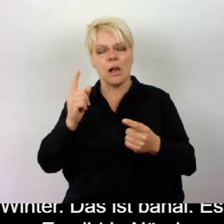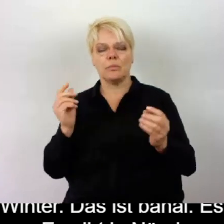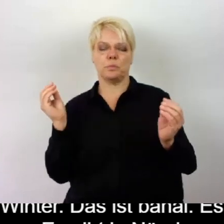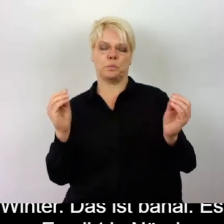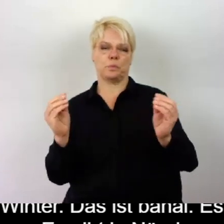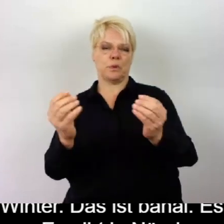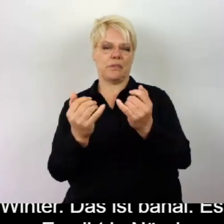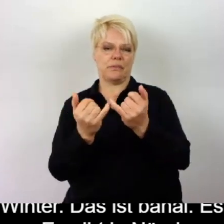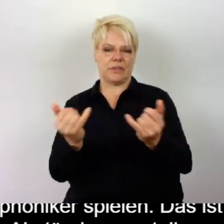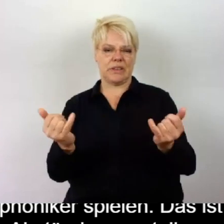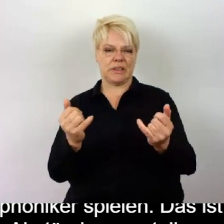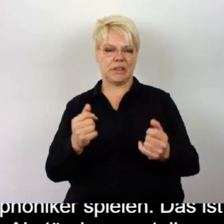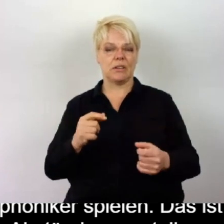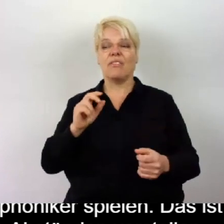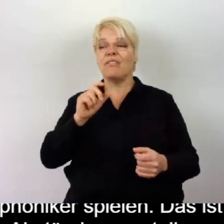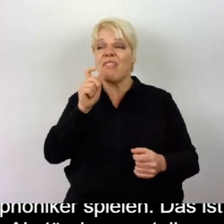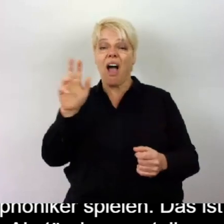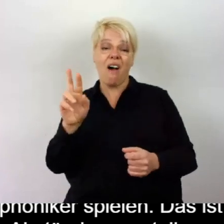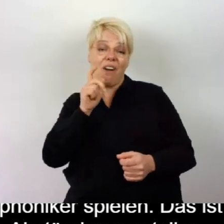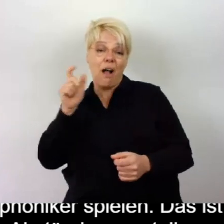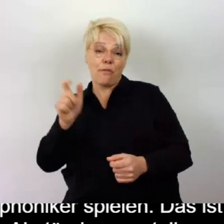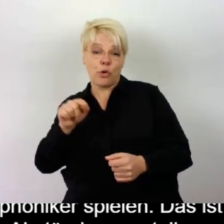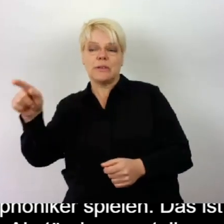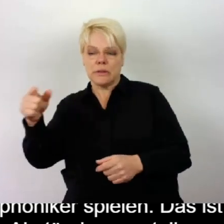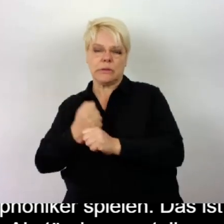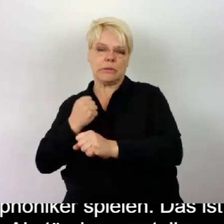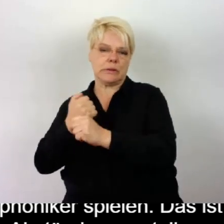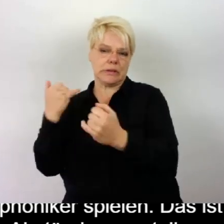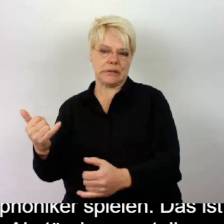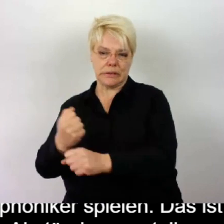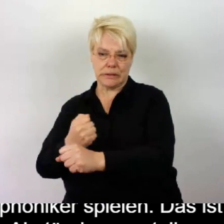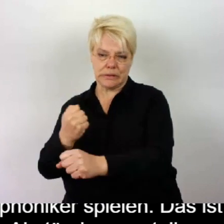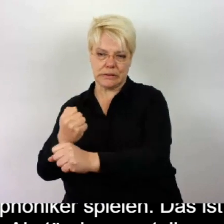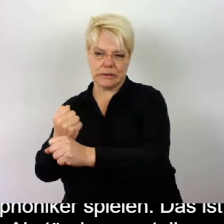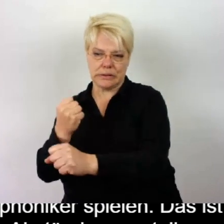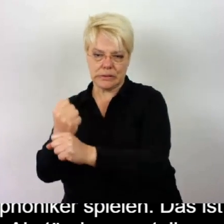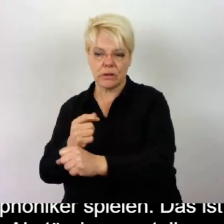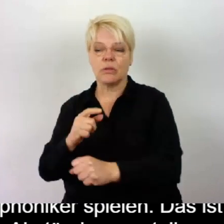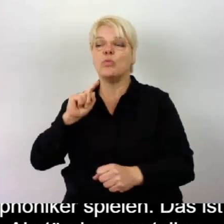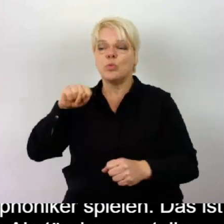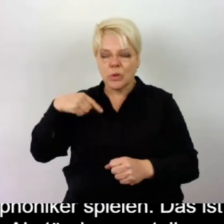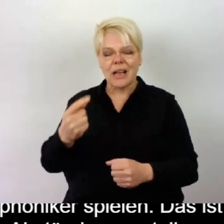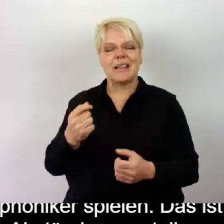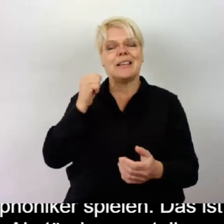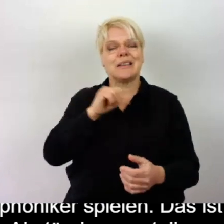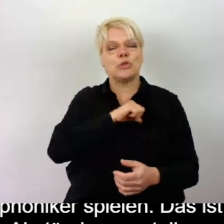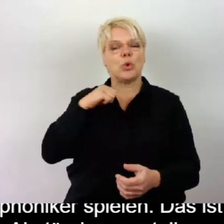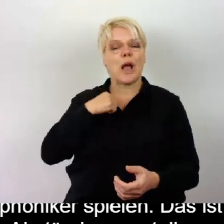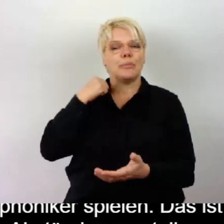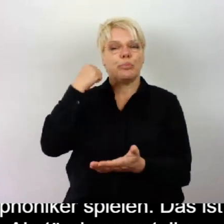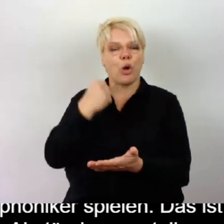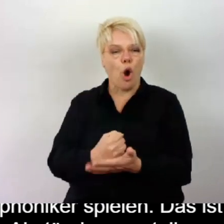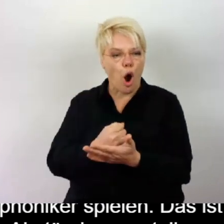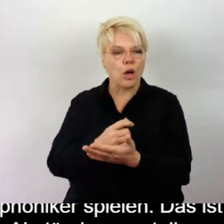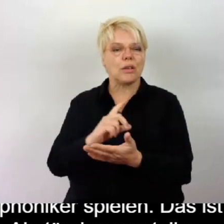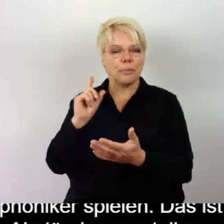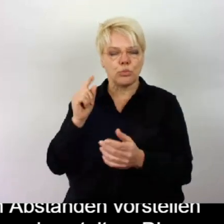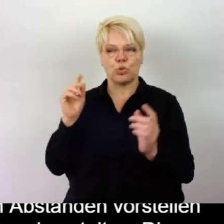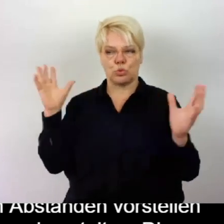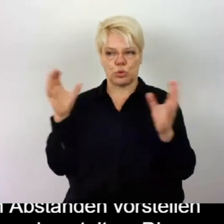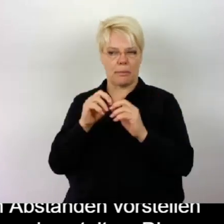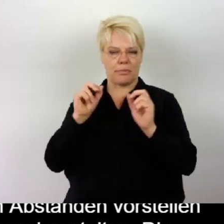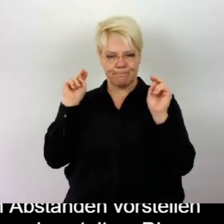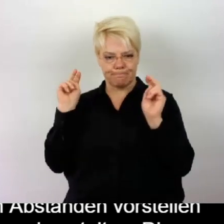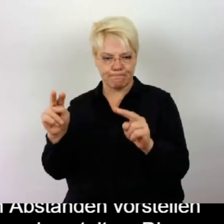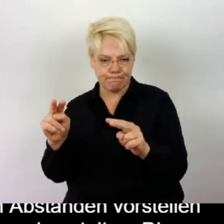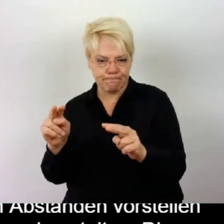das war ein gewisser Lernprozess am Anfang, vollkommen klar. Und dann werden wir Schritt für Schritt dann eben weiterfahren. Aber wir müssen eben auch sehen, Sie können ja nicht von 0